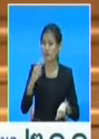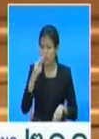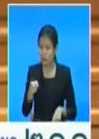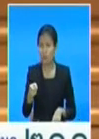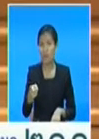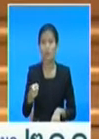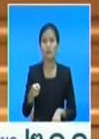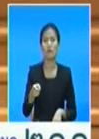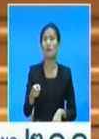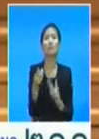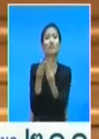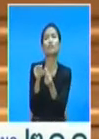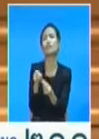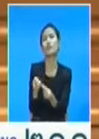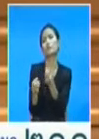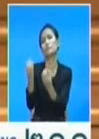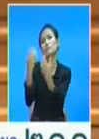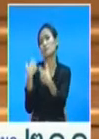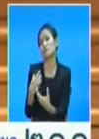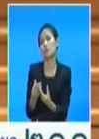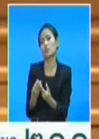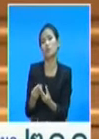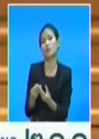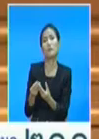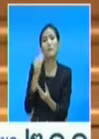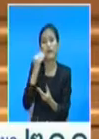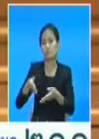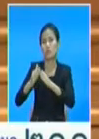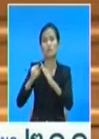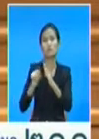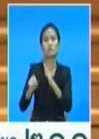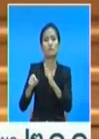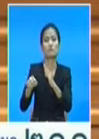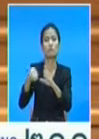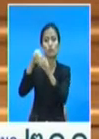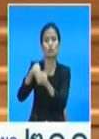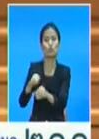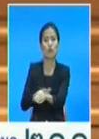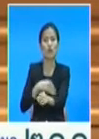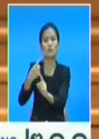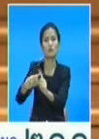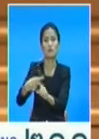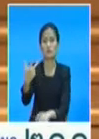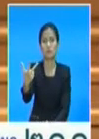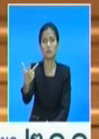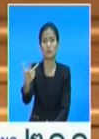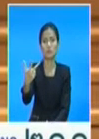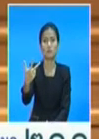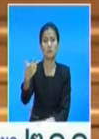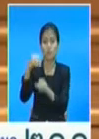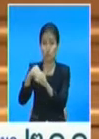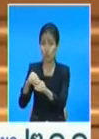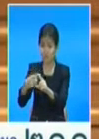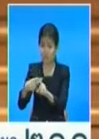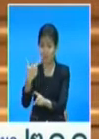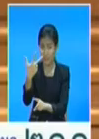ลูกบ้านนะหลังจากอยู่ที่นั่น3เดือนครับไปหาหมอใหม่หายหมดทั้งบ้านนะ ไม่เป็นภูมิ